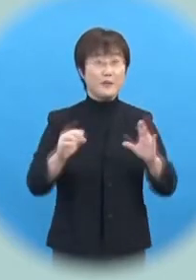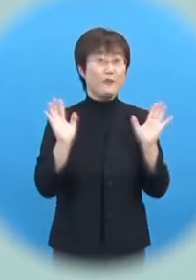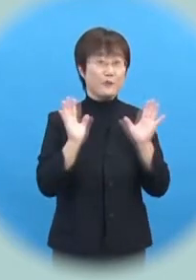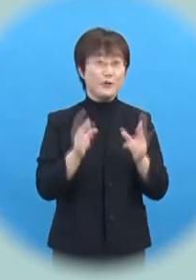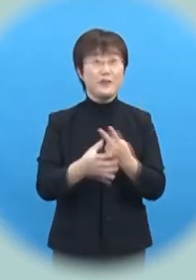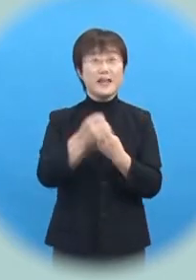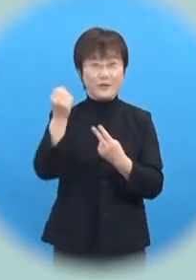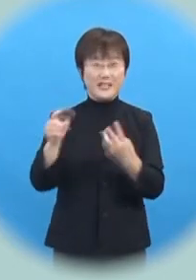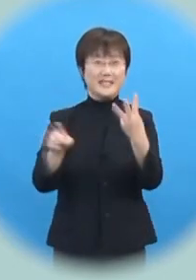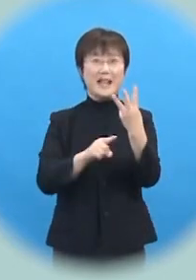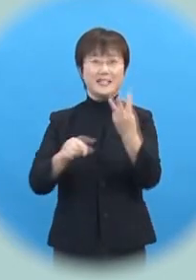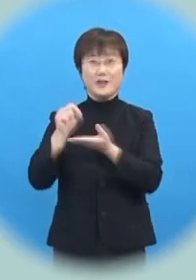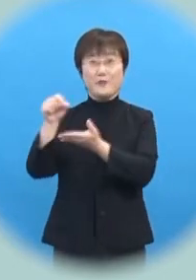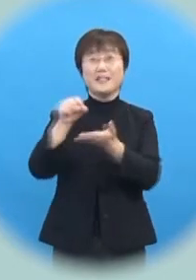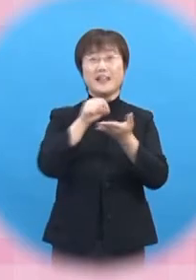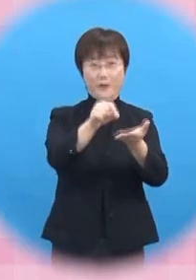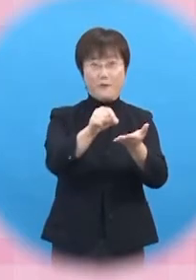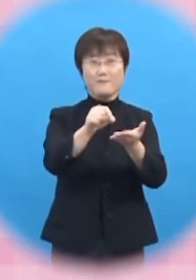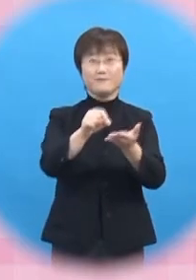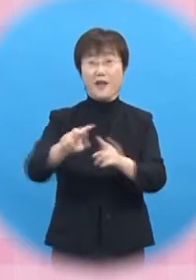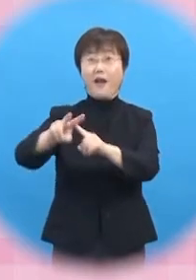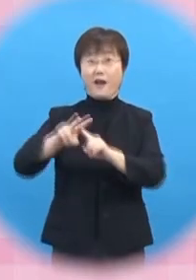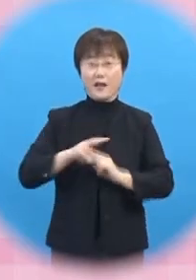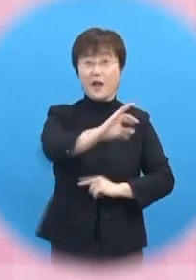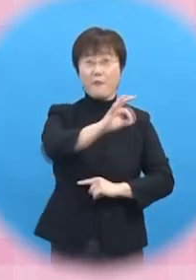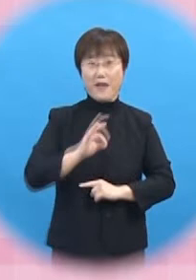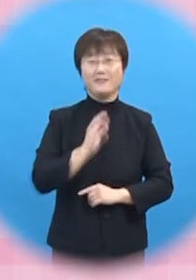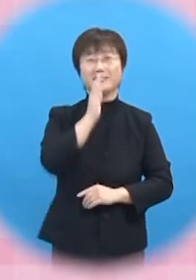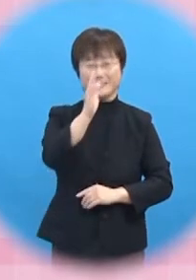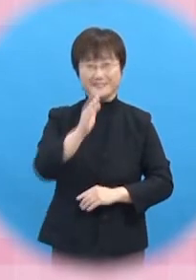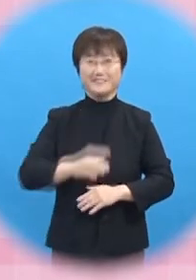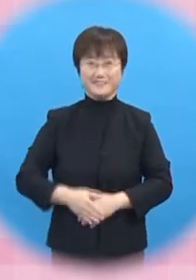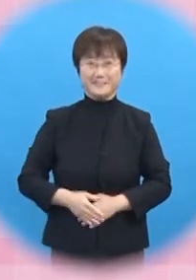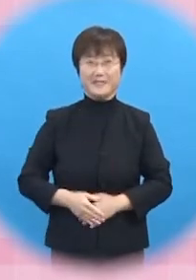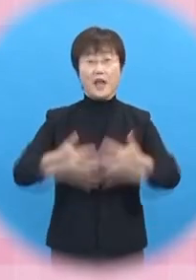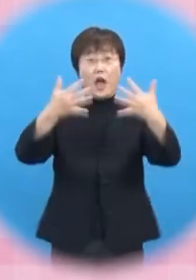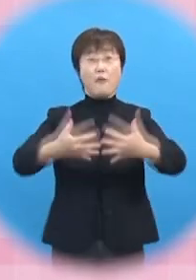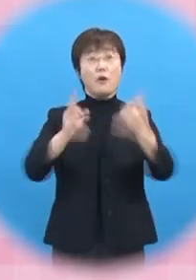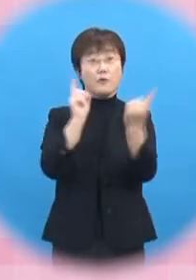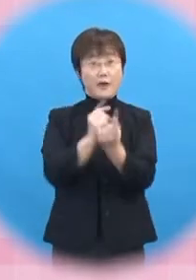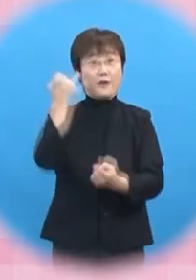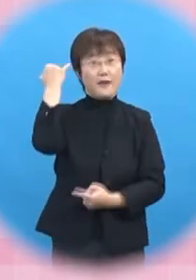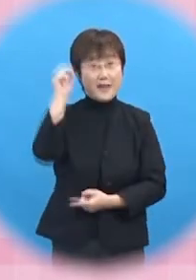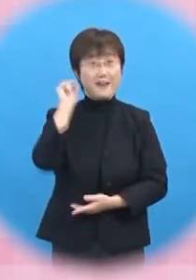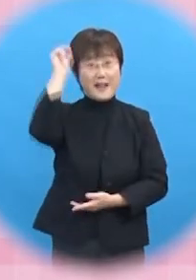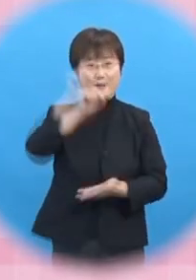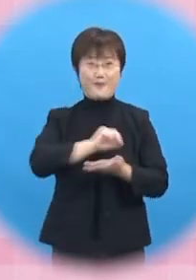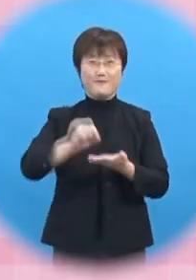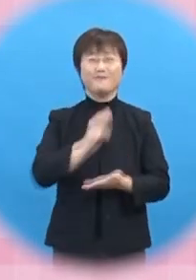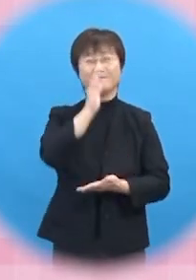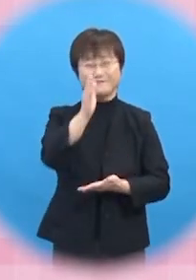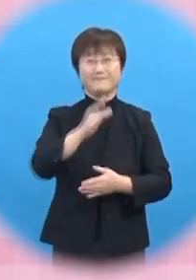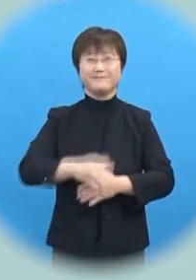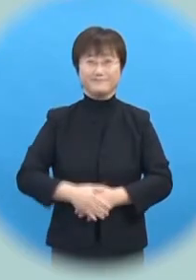して3名の方にプレゼント。はがきやメールでご応募くださいね。番組へのご意見やご感想もお忘